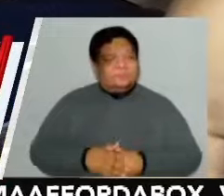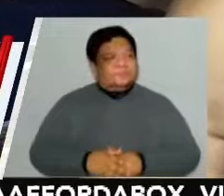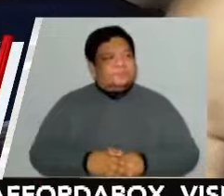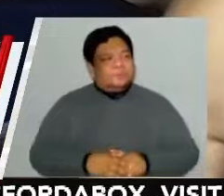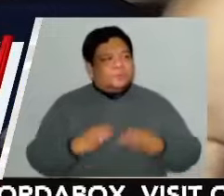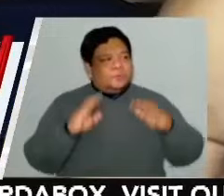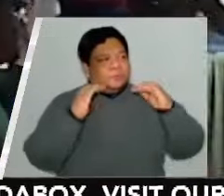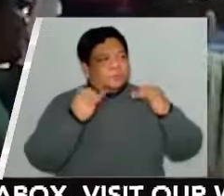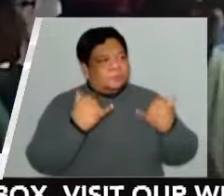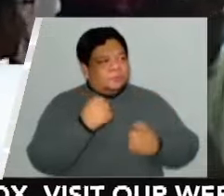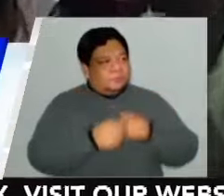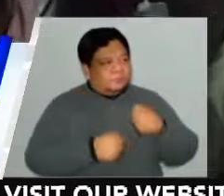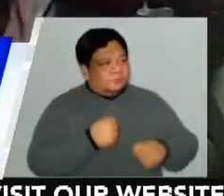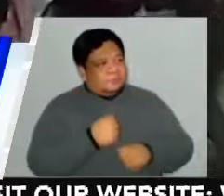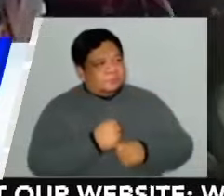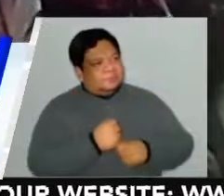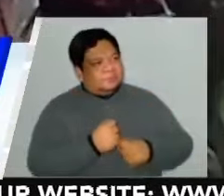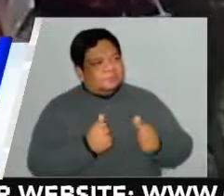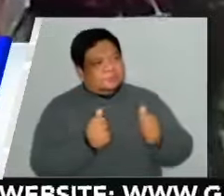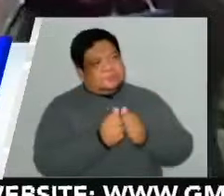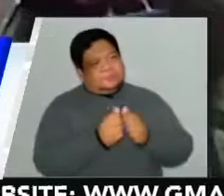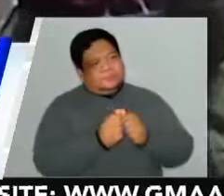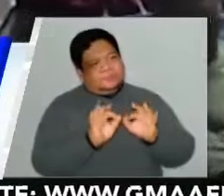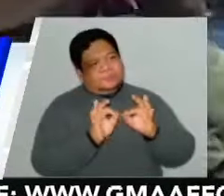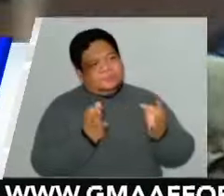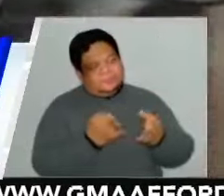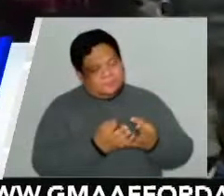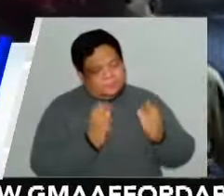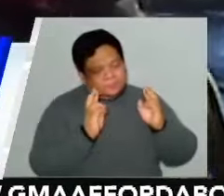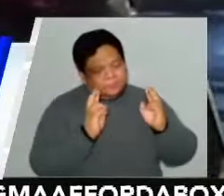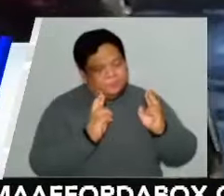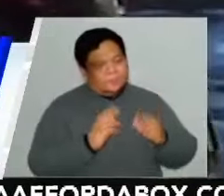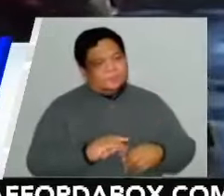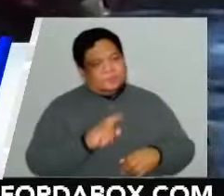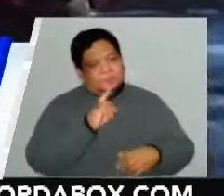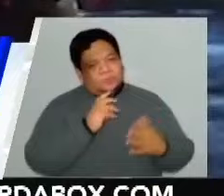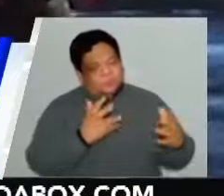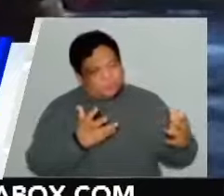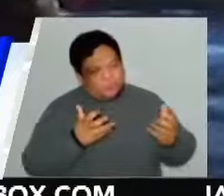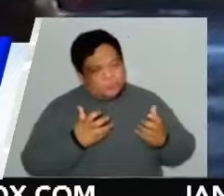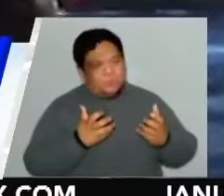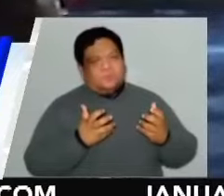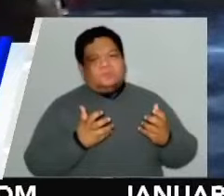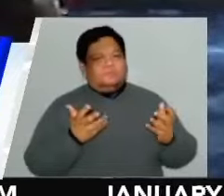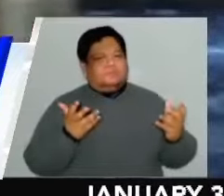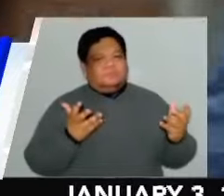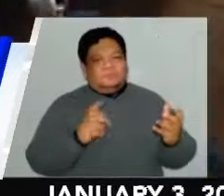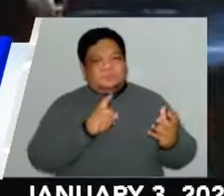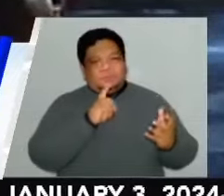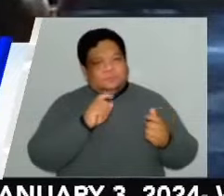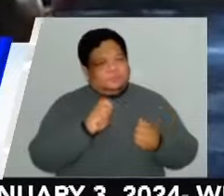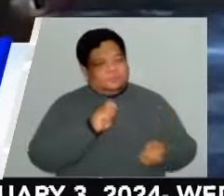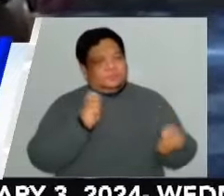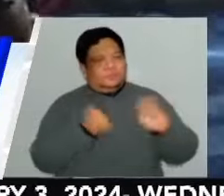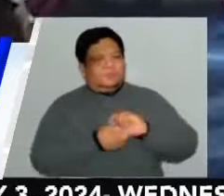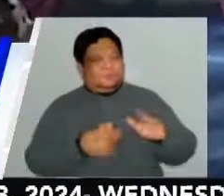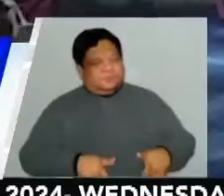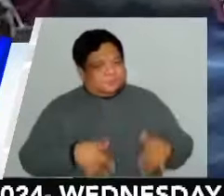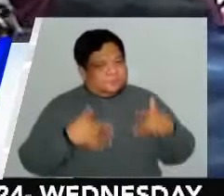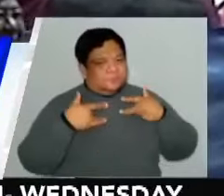magkasama kami ng pamilya ko. One of my earnest desire is sana mabago buhay,